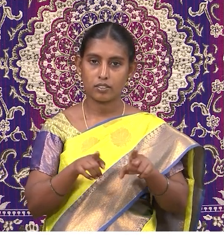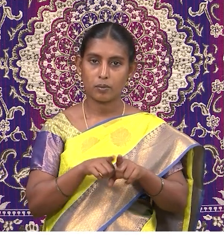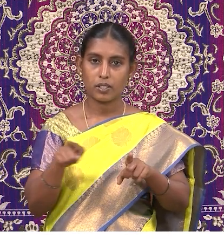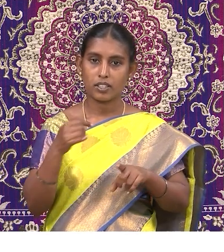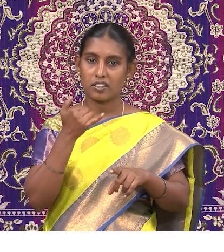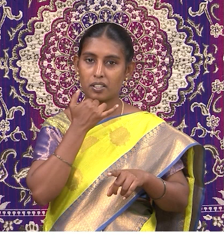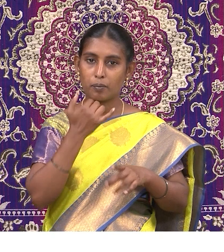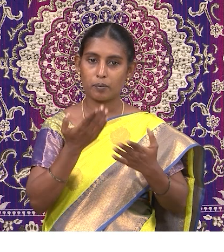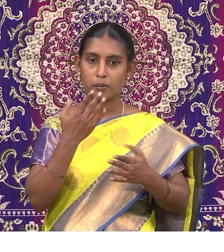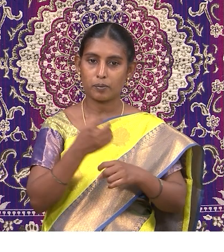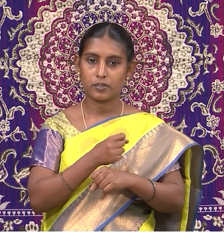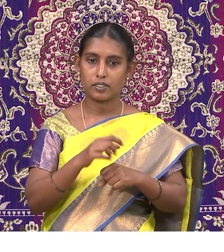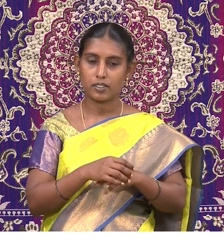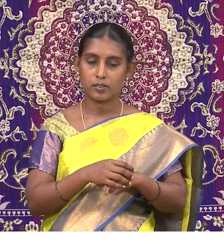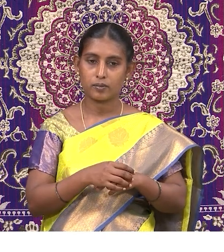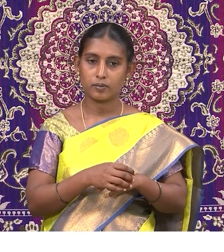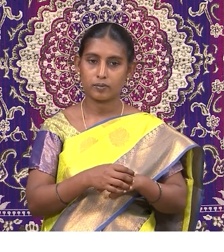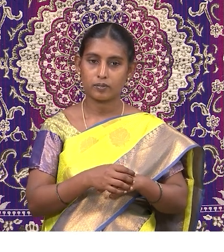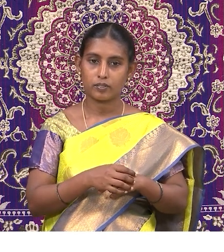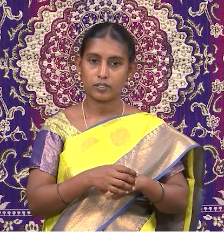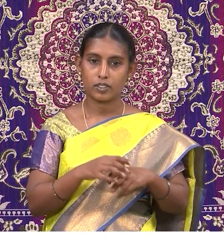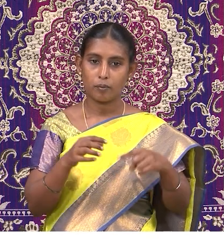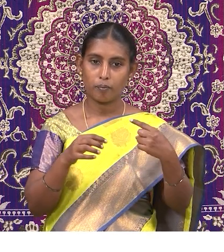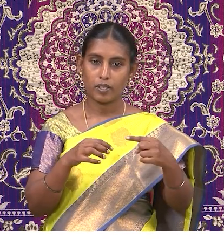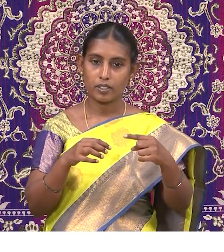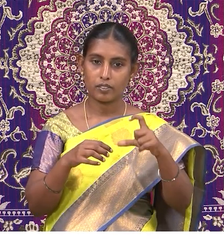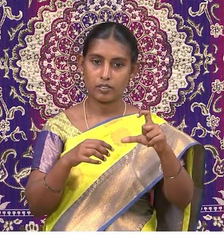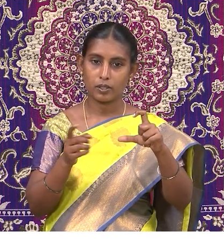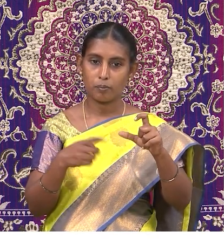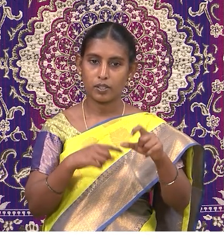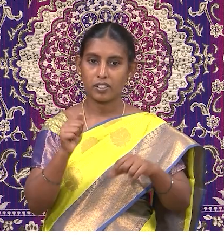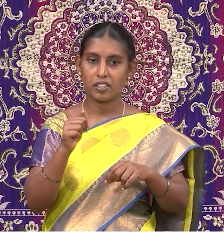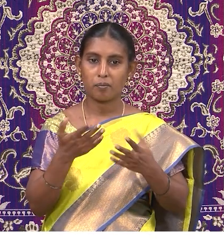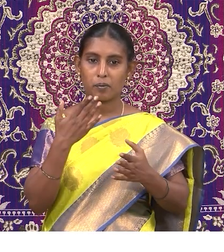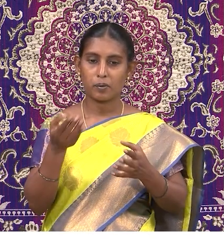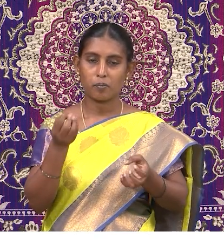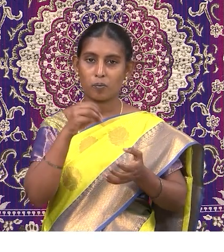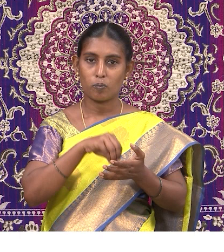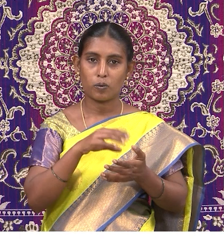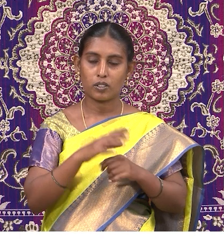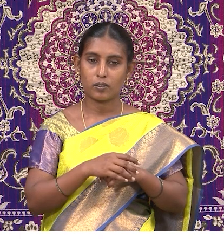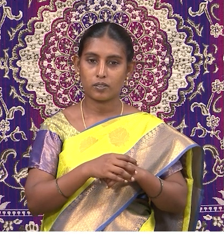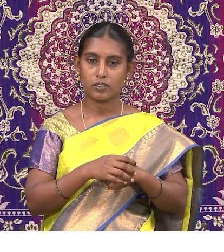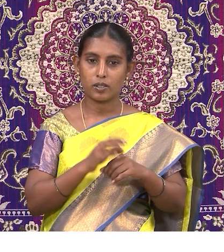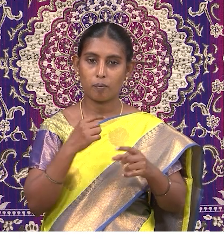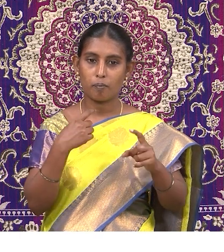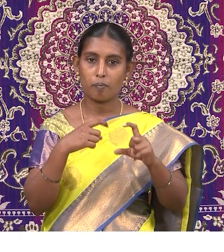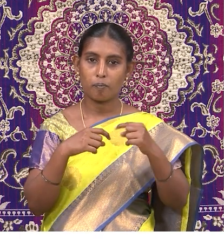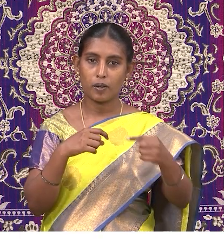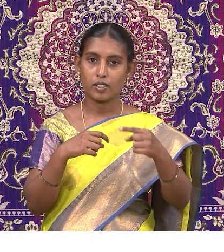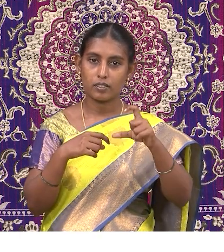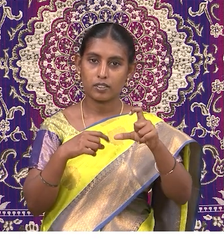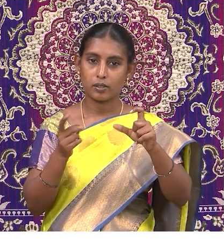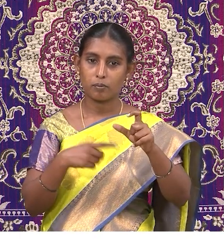நாம் செய்வோம். மைனஸ் பி பை ஏக்கு பதிலாக மைனஸ் சி பை ஏன்னு போட்டுடுவோம். அங்கே ஆல்ஃபா பீட்டா ஈக்குவல் டு மைனஸ் சி பை ஏன்னு